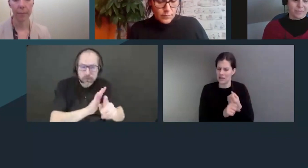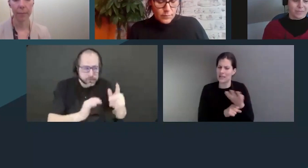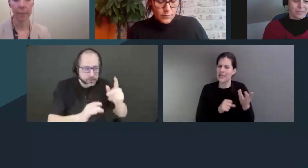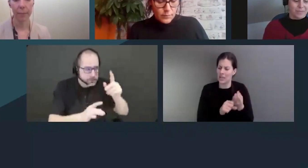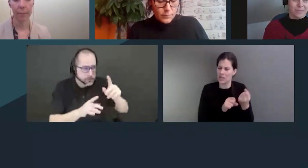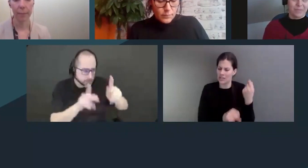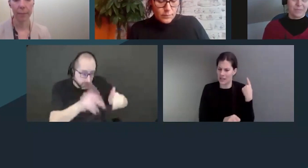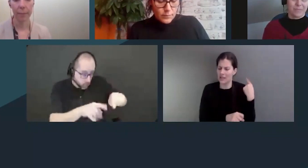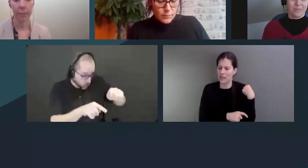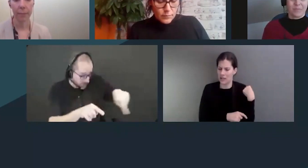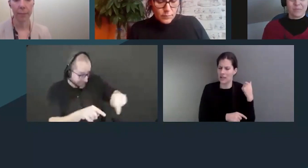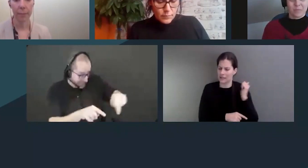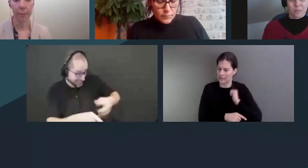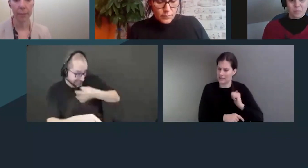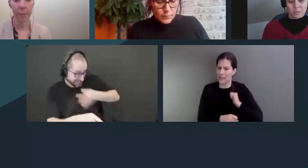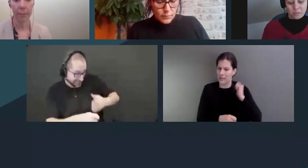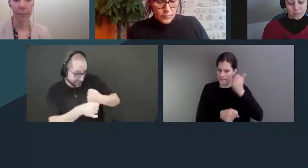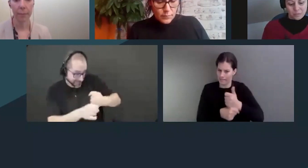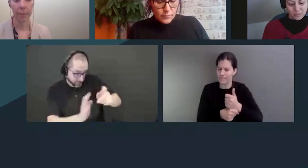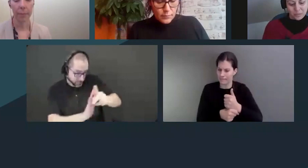politique,